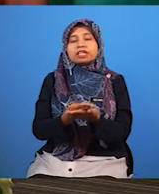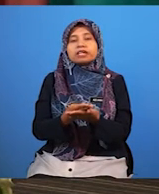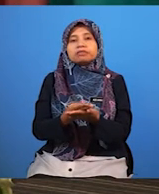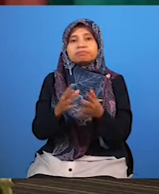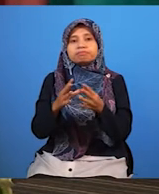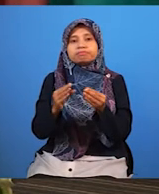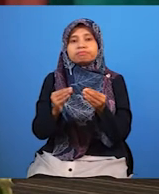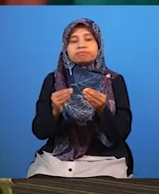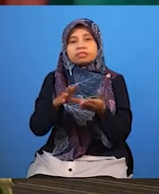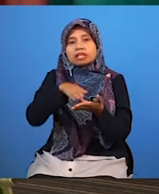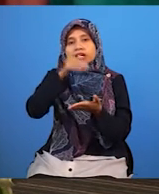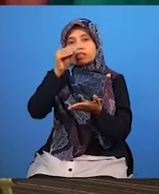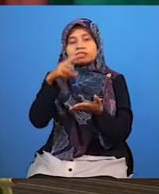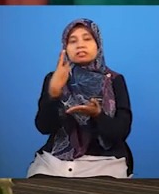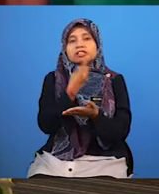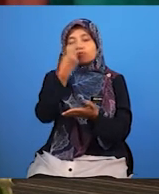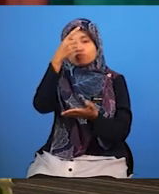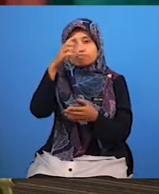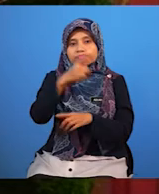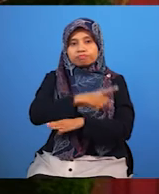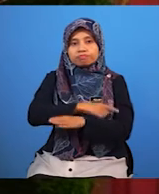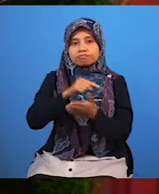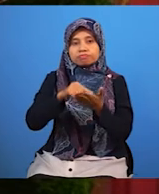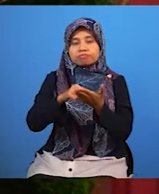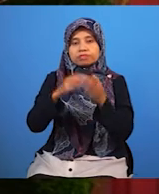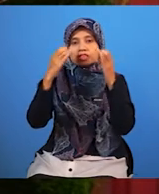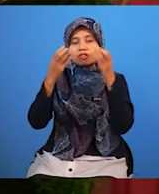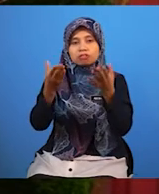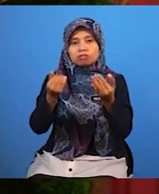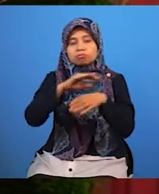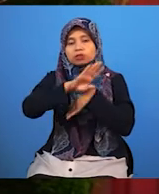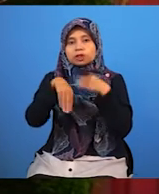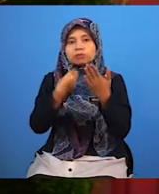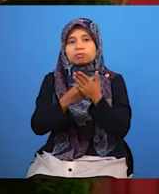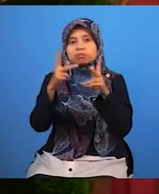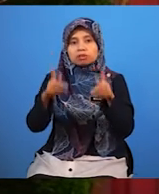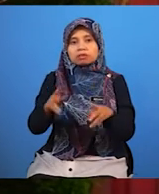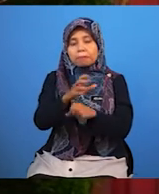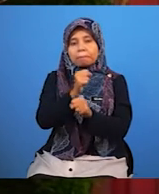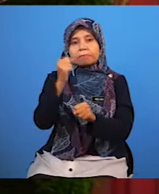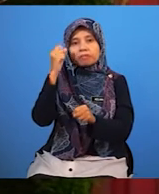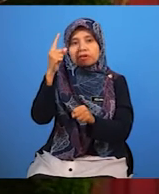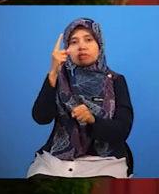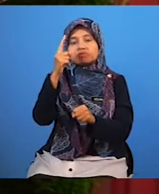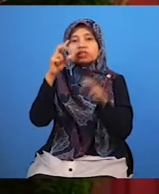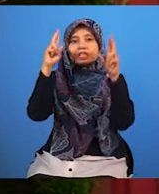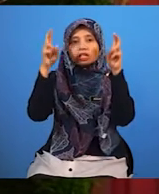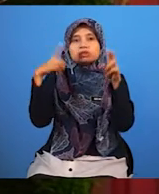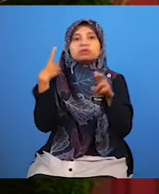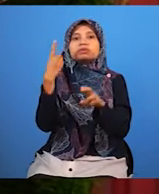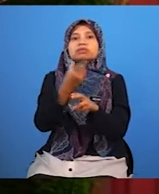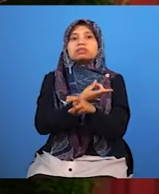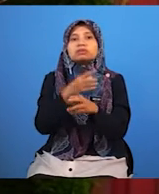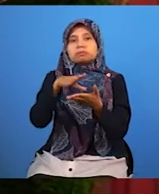Sahaja sesi pembelajaran kita untuk hari ini. Cikgu harap para pelajar dapat memahami topik yang kita